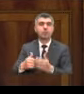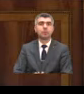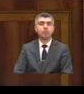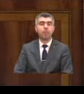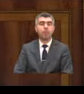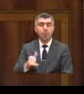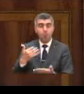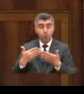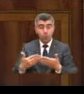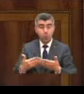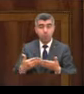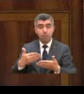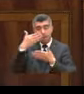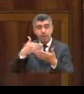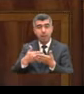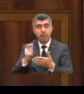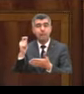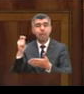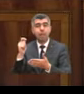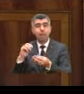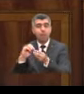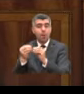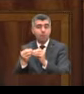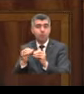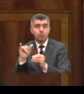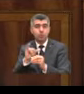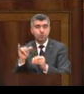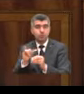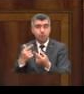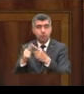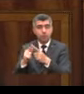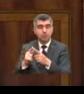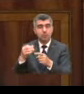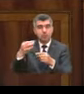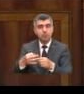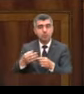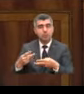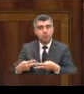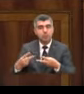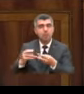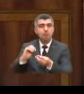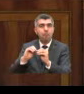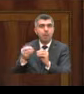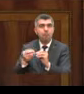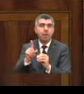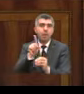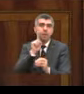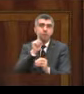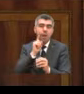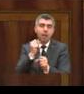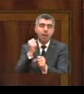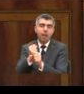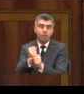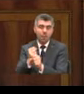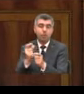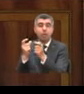اللي وقع في طنجه، مغرب التمكين هو الذي تم يعني اعماله وتنفيذه من اجل اننا نحلوا المشكل ديال النساء اللي كانوا كيشتغلوا